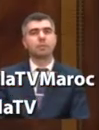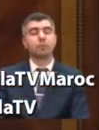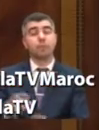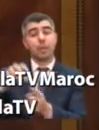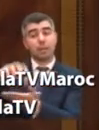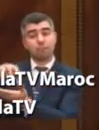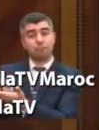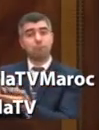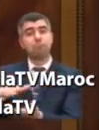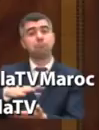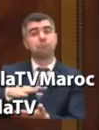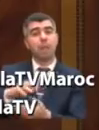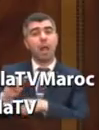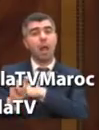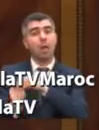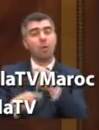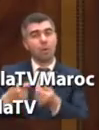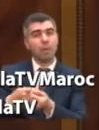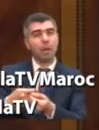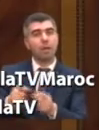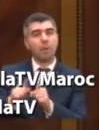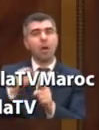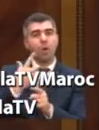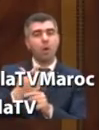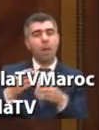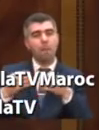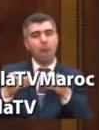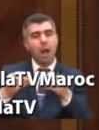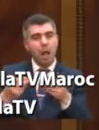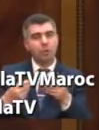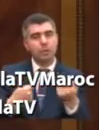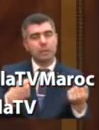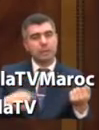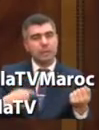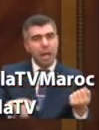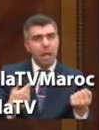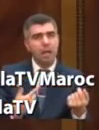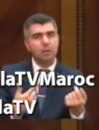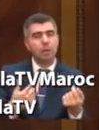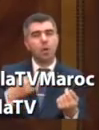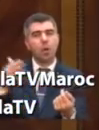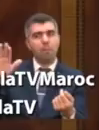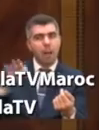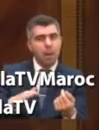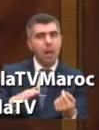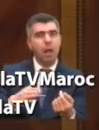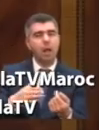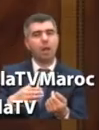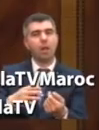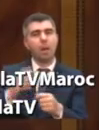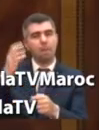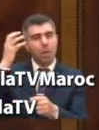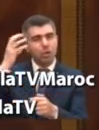الاخرى اللي مقصحه بحال الصراغنا ومراكش وسطات وسيدي بن نور وقليب بن سليمان وبرشيد